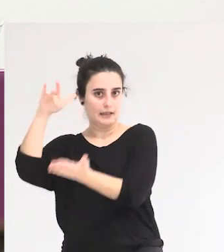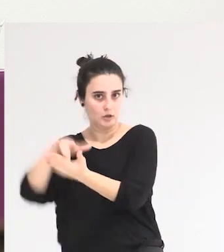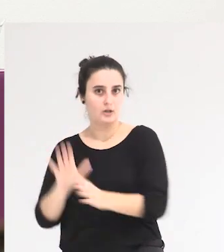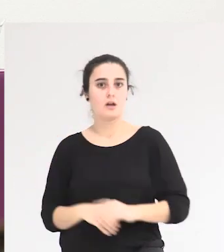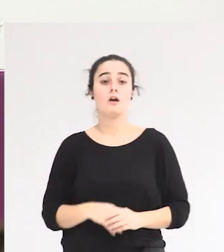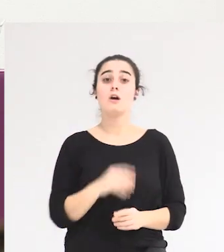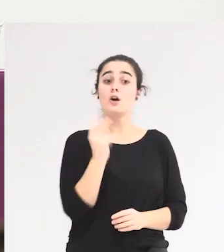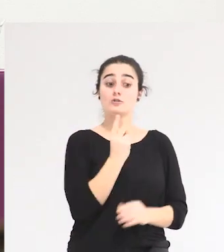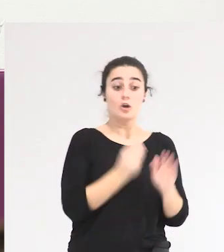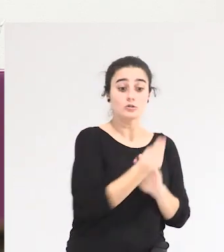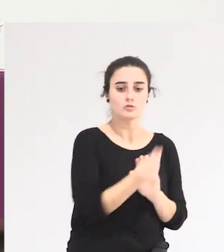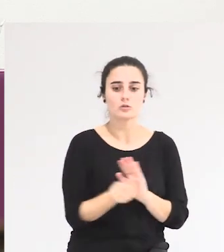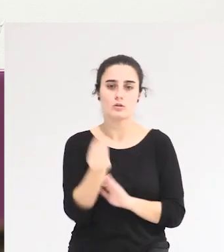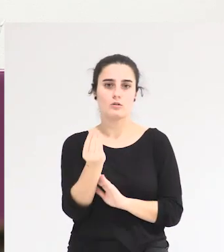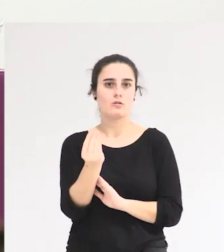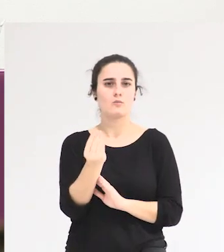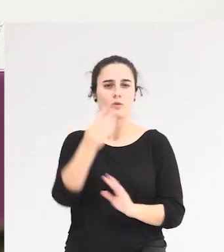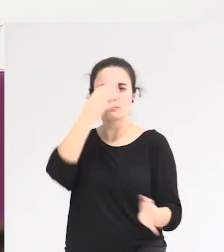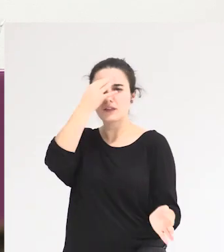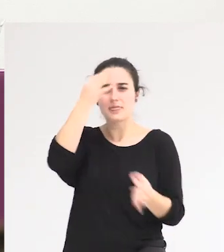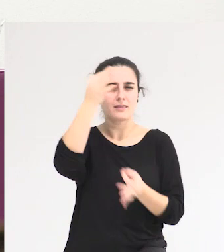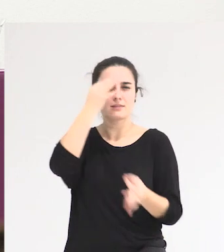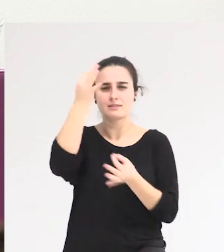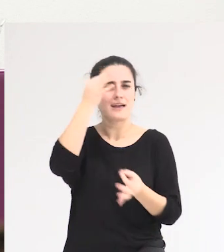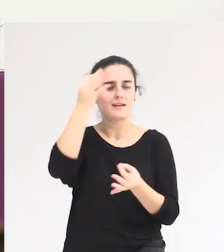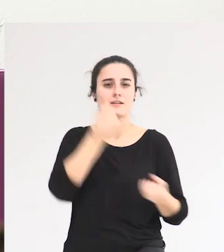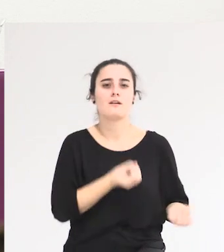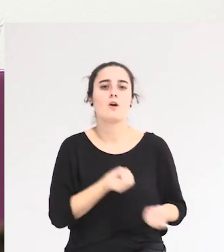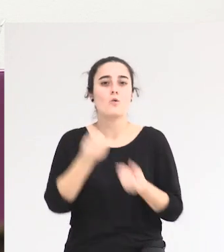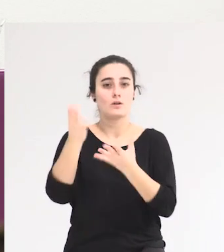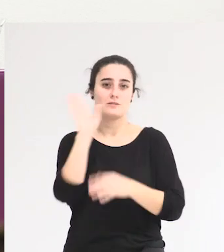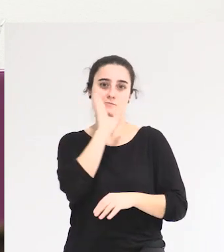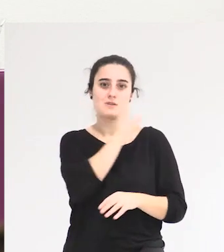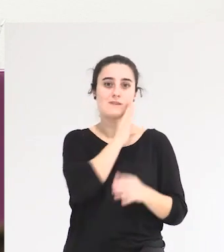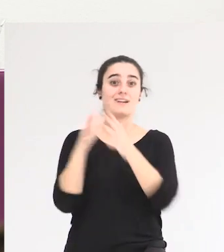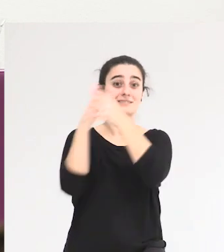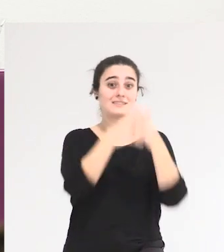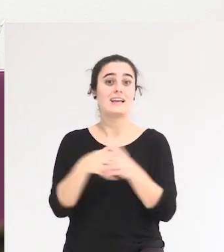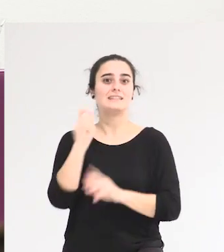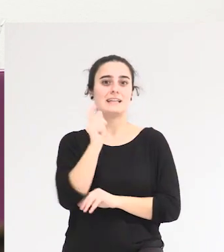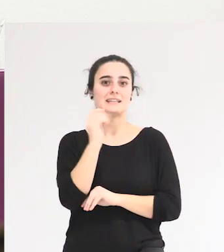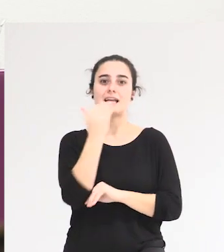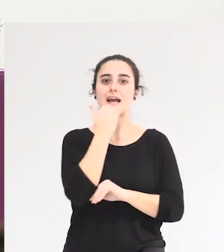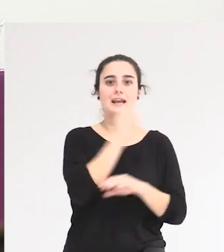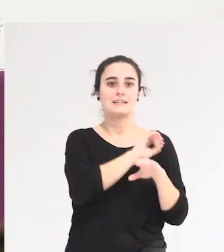bi erditzeak, detaile zoragarriz kontatuak amari, estatu batuetara sarri-sarri bidaltzen zizkion